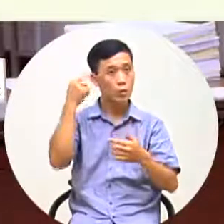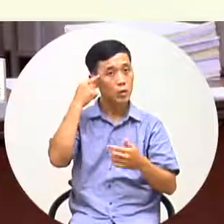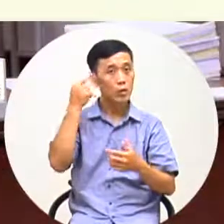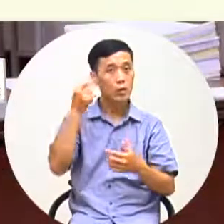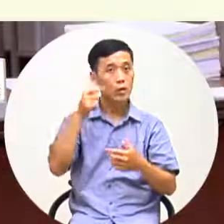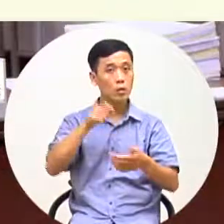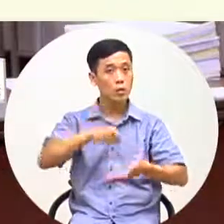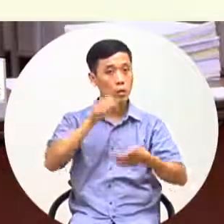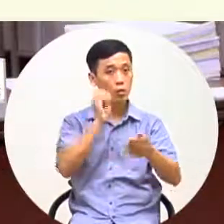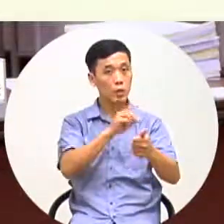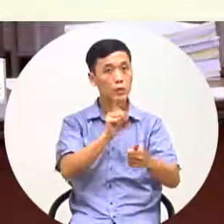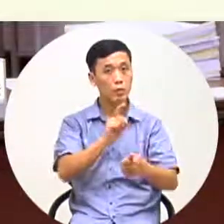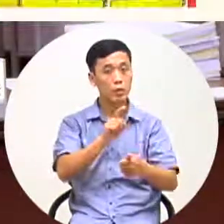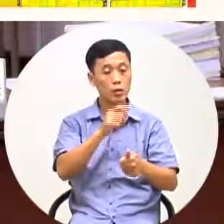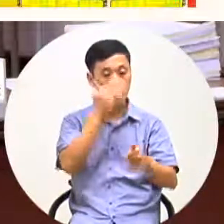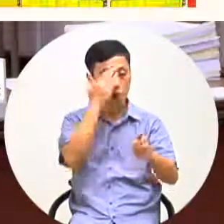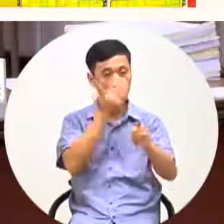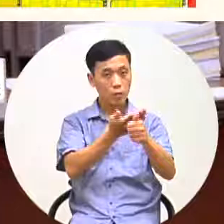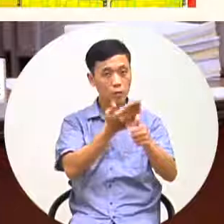恁再次协助。